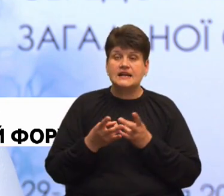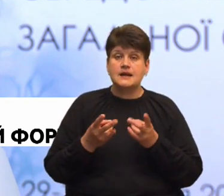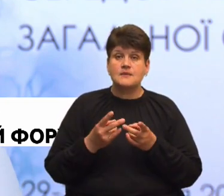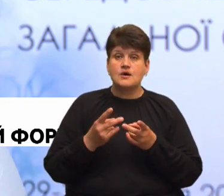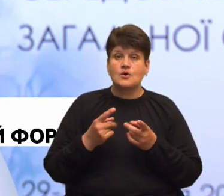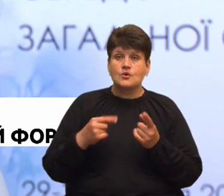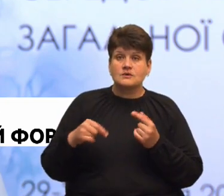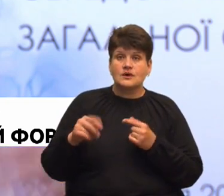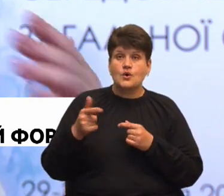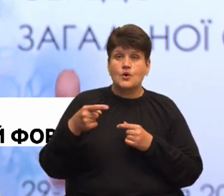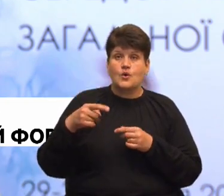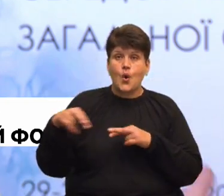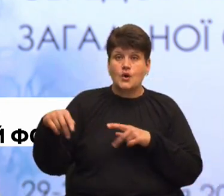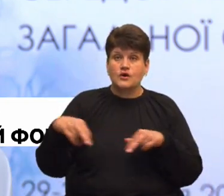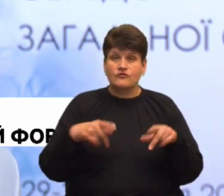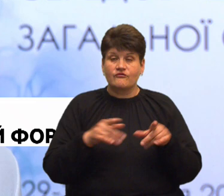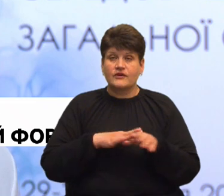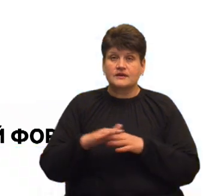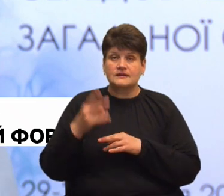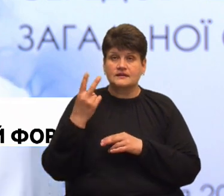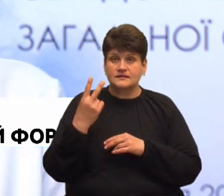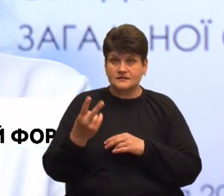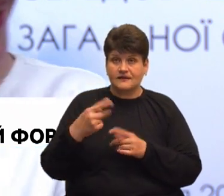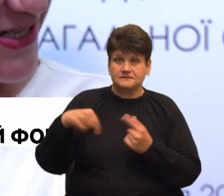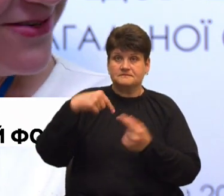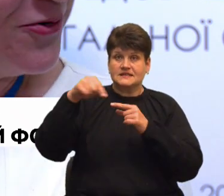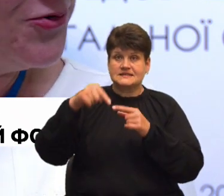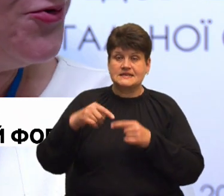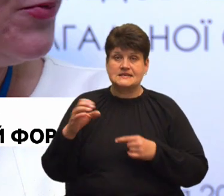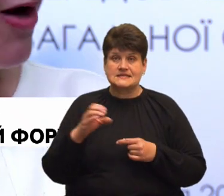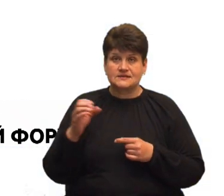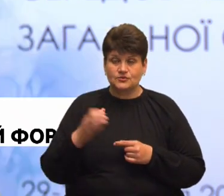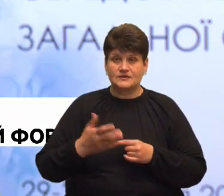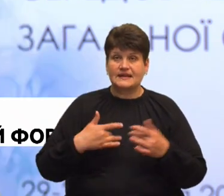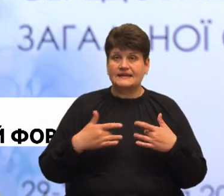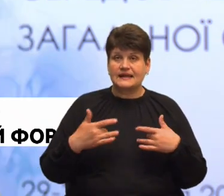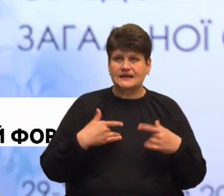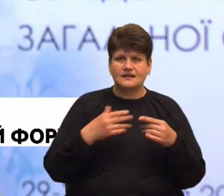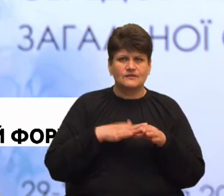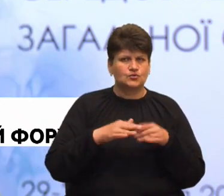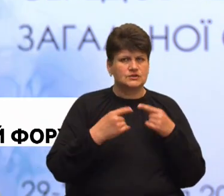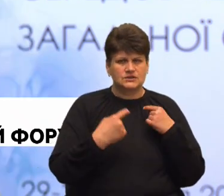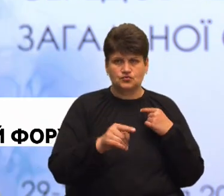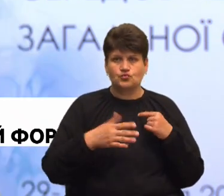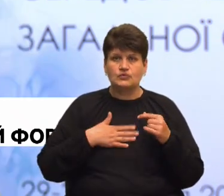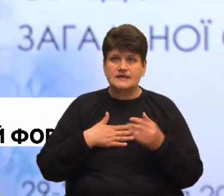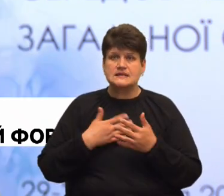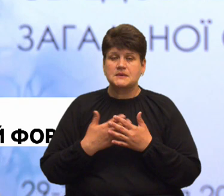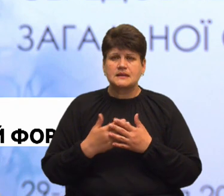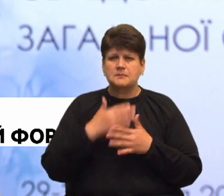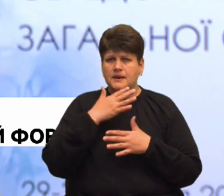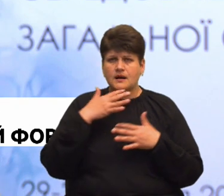хореографії аби виконати два фуете за секунду театрали інші виконують вправу у нас наприклад дуже багато уроків